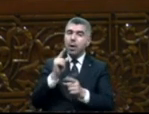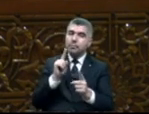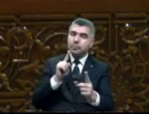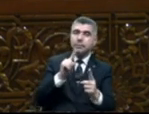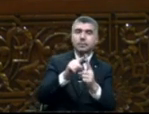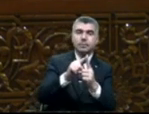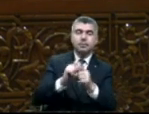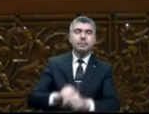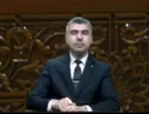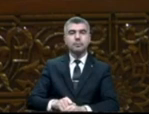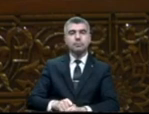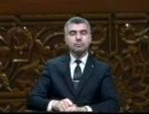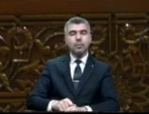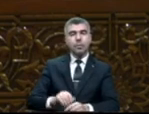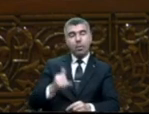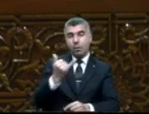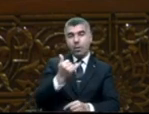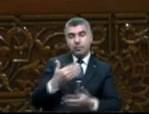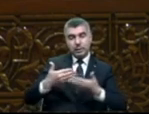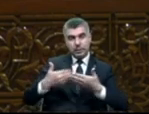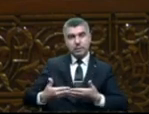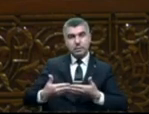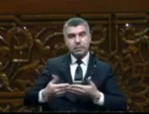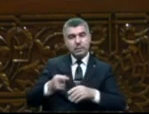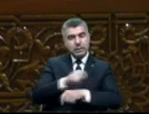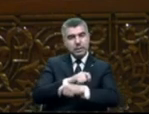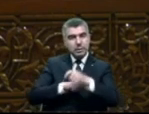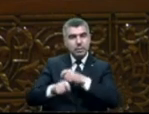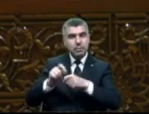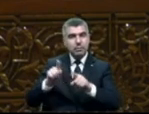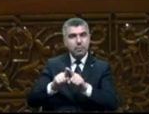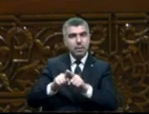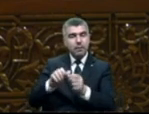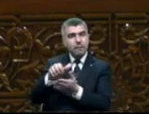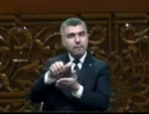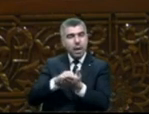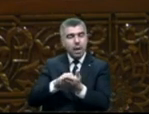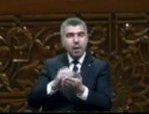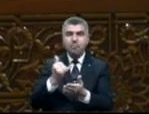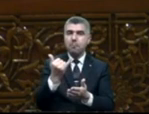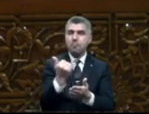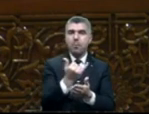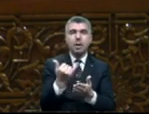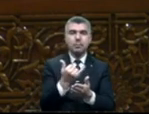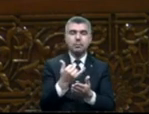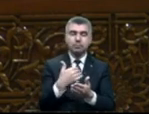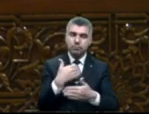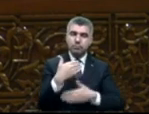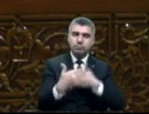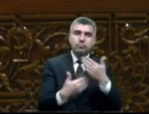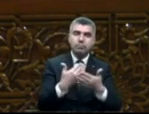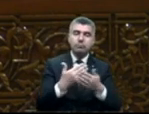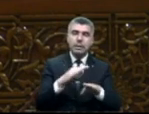خاصة الصغير والمتوسط، فالاستعداد الجيد للموسم الفلاحي الجديد يتطلب بالورط مقاربة جيدة تعيد النظر في